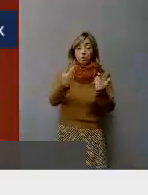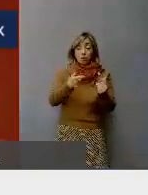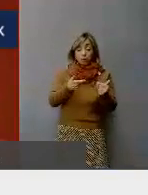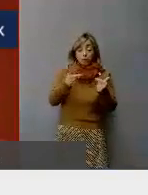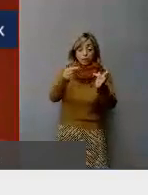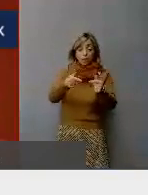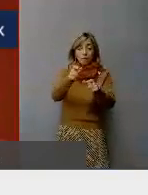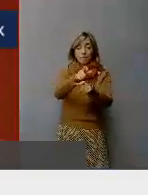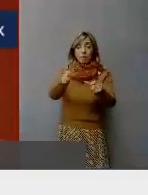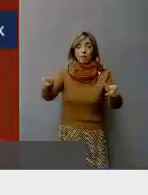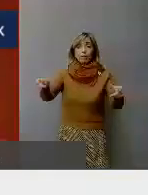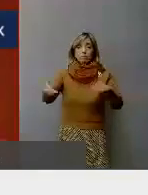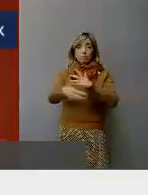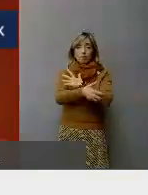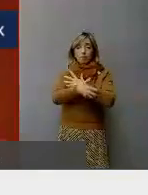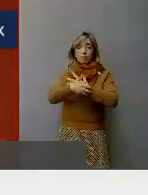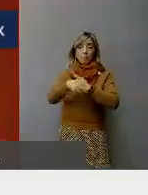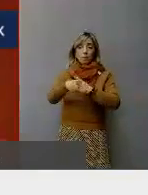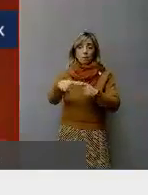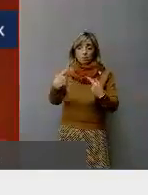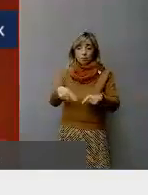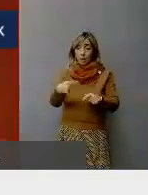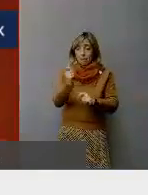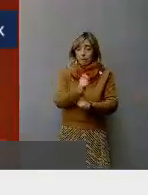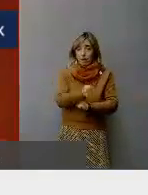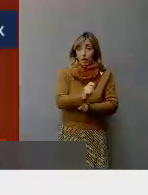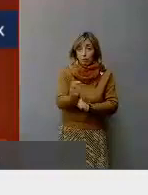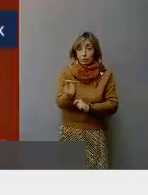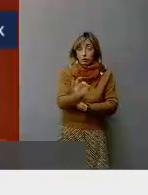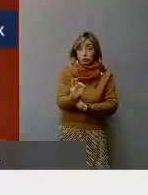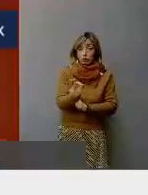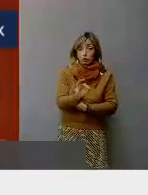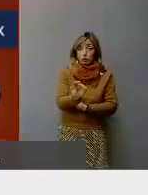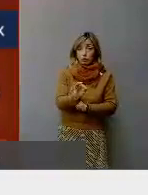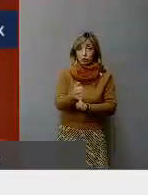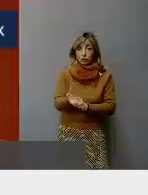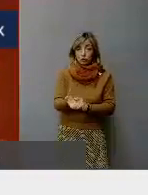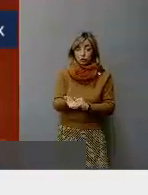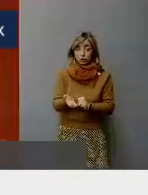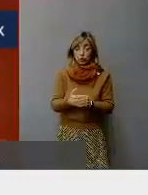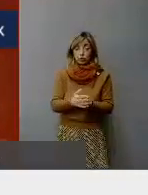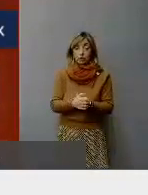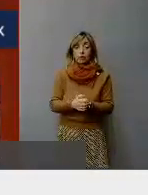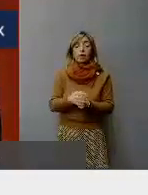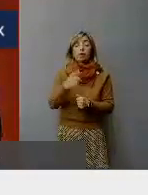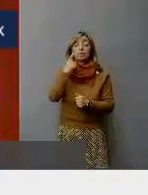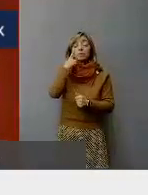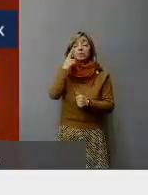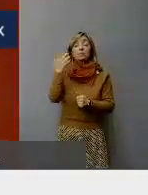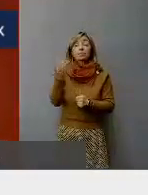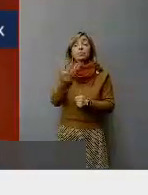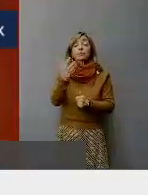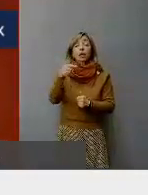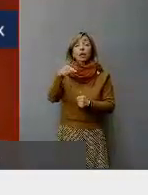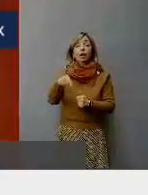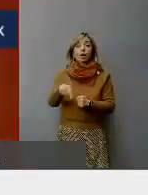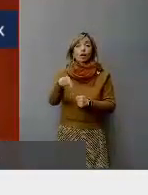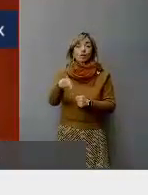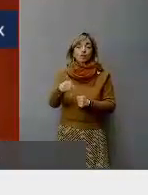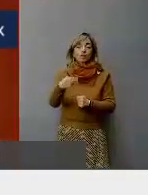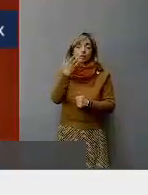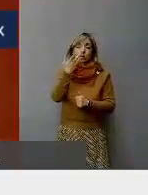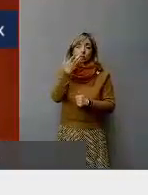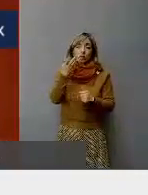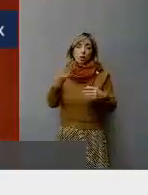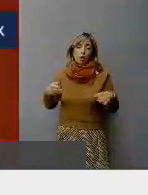intervento richiamo dalla persona e con che questi altri però se riuscissimo a chiudere questo questo capitolo definisco